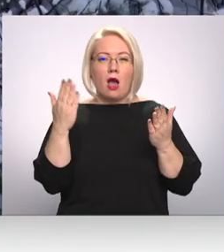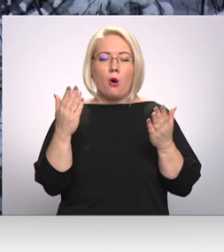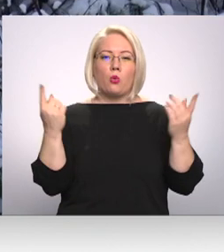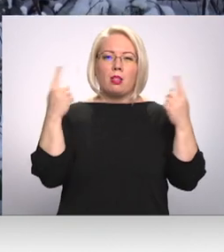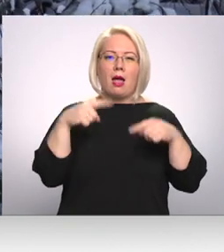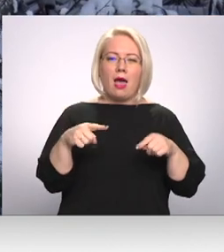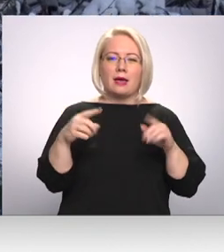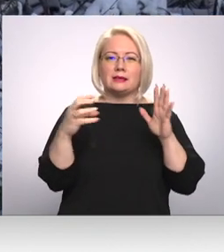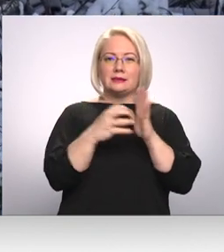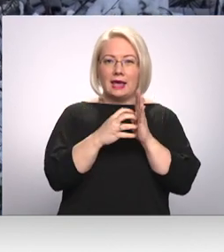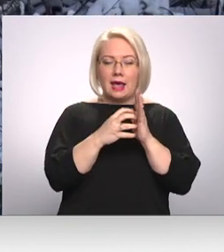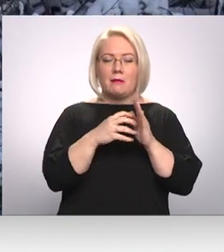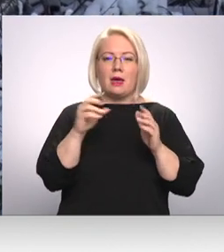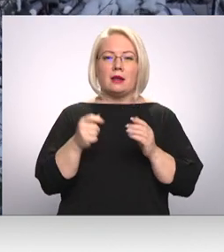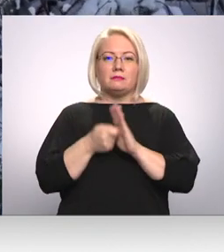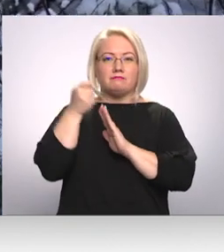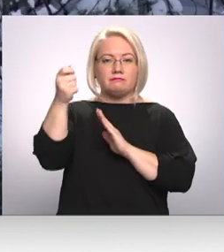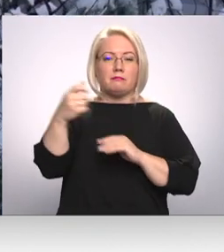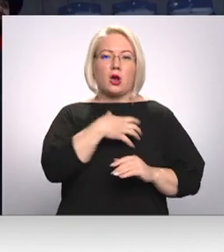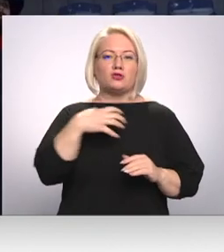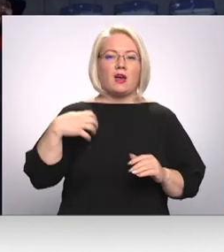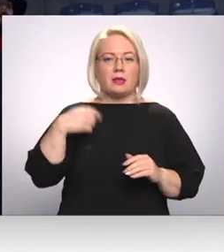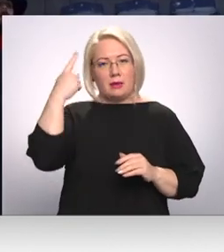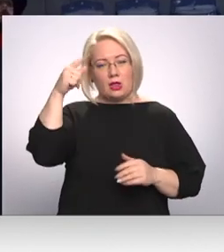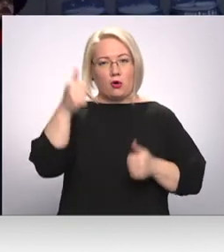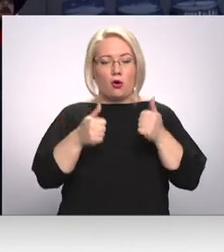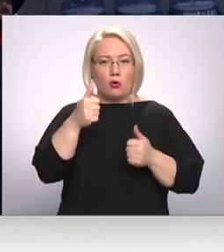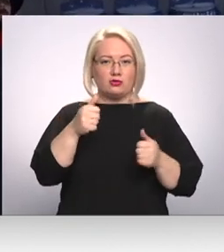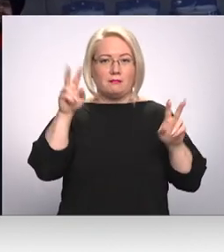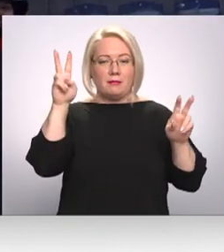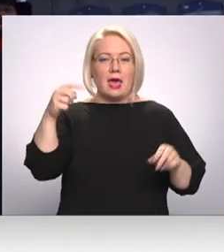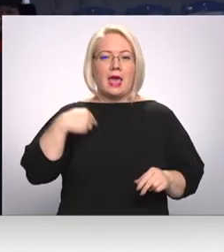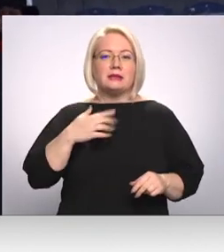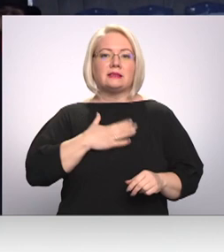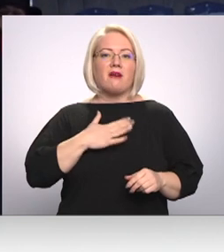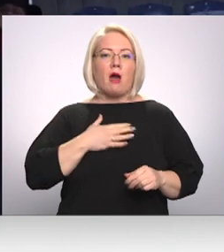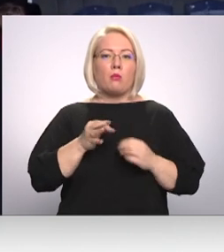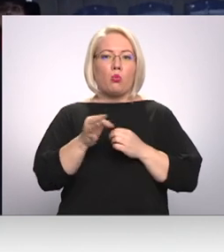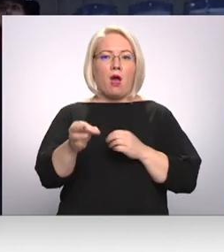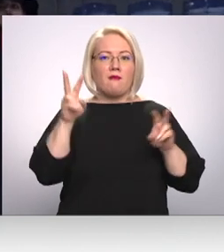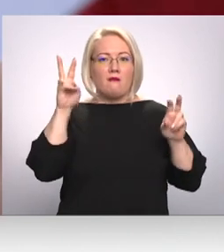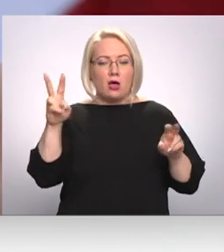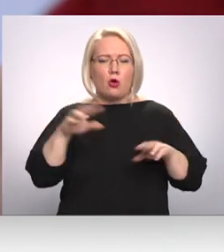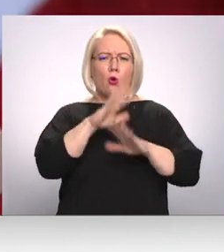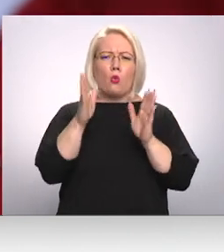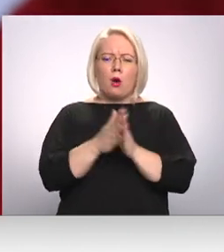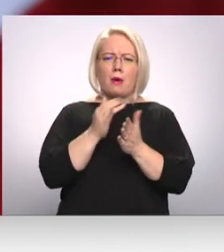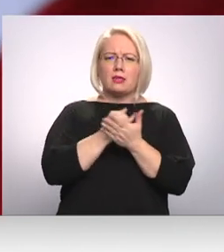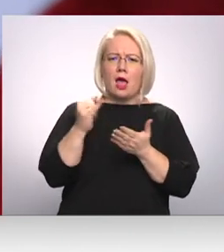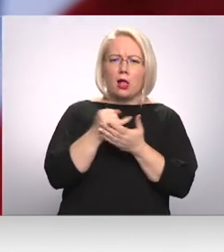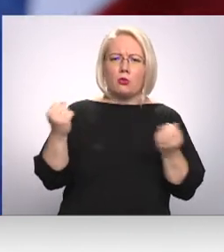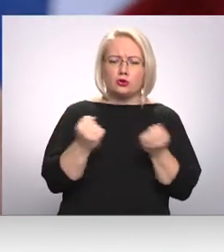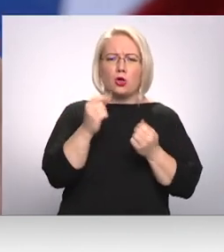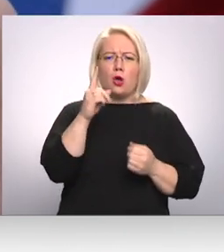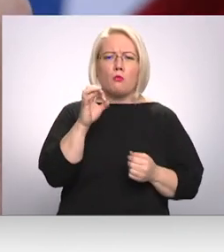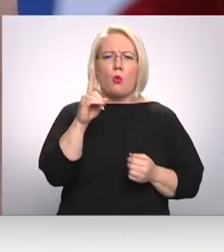zīme Lašu placī iesniegt pašvaldības ideju konkursa mēs savam novadam, un ar ļoti minimāliem līdzekļiem kopīgu talkošanu un popes muižas